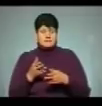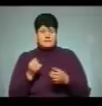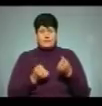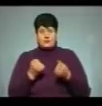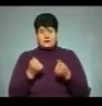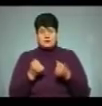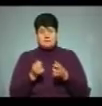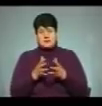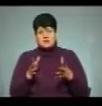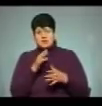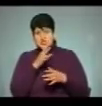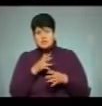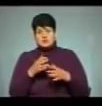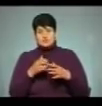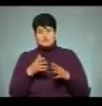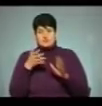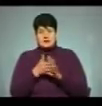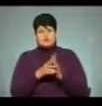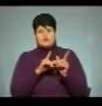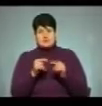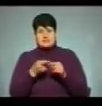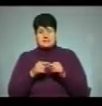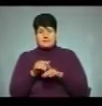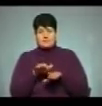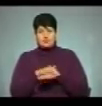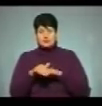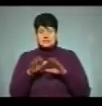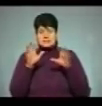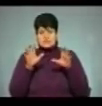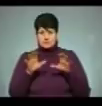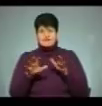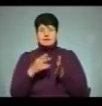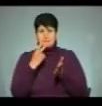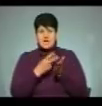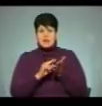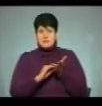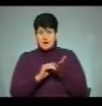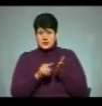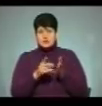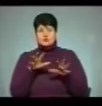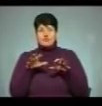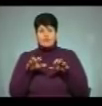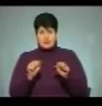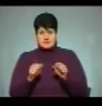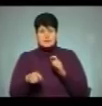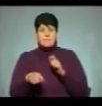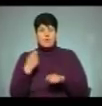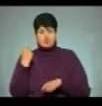водії набагато більше часу тратять, щоб приїхати цією вулицею. Проте в законодавстві передбачено, що якщо власник, тобто